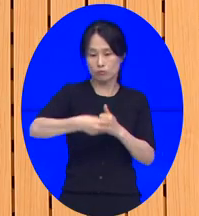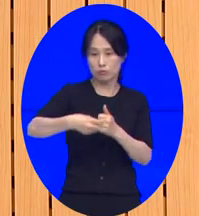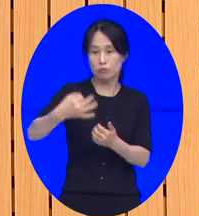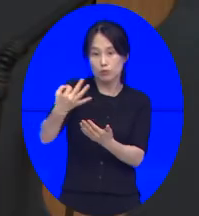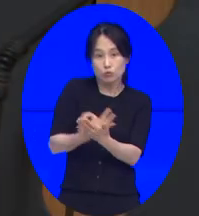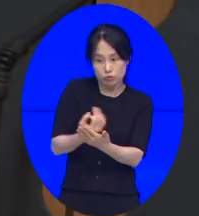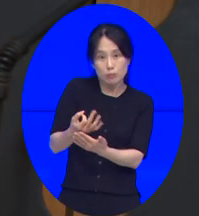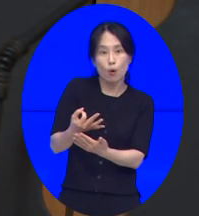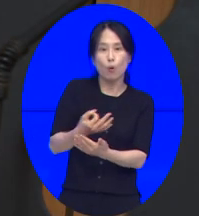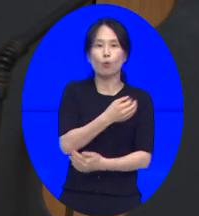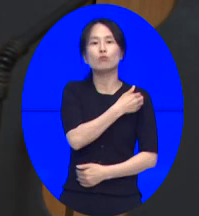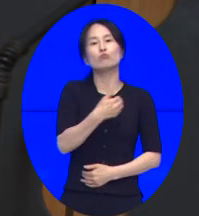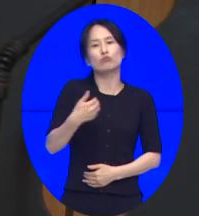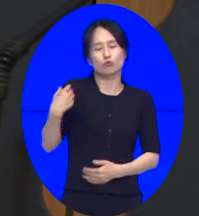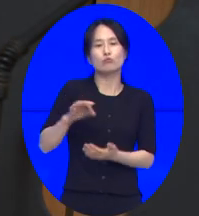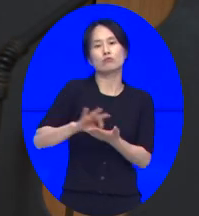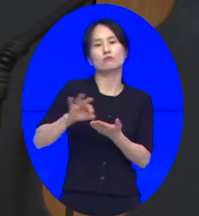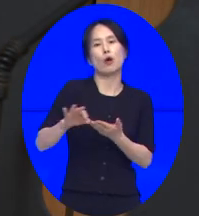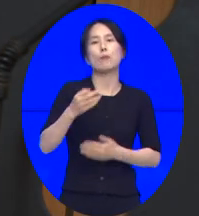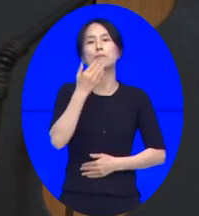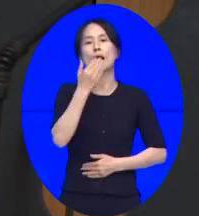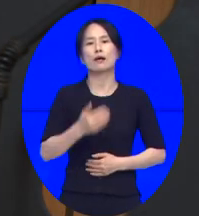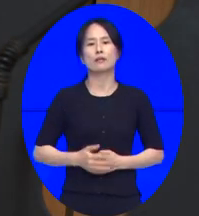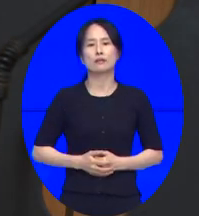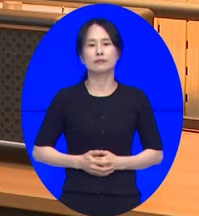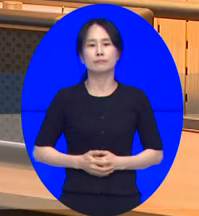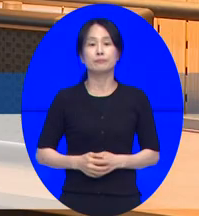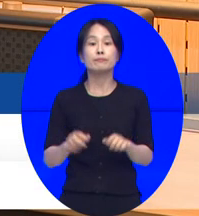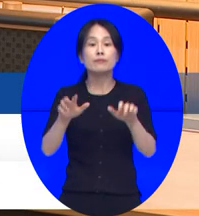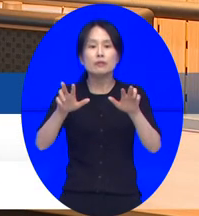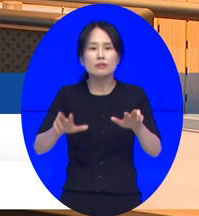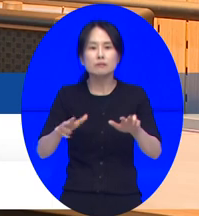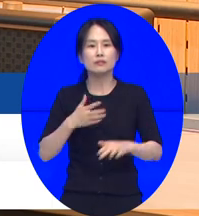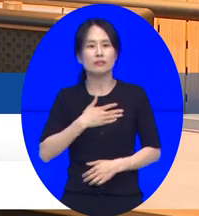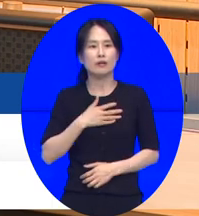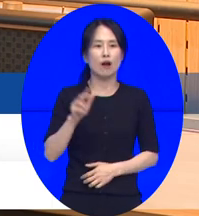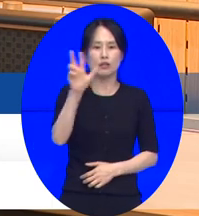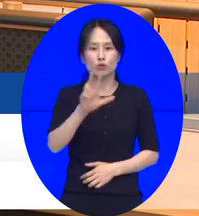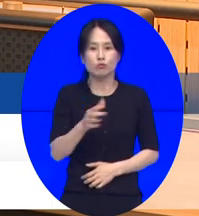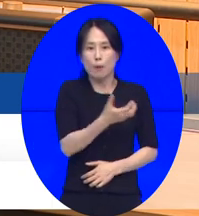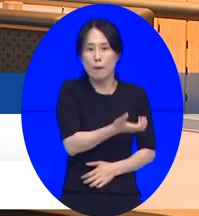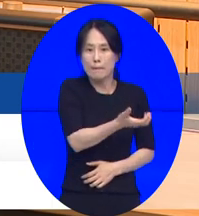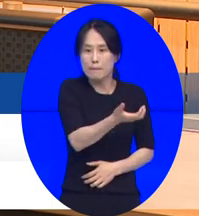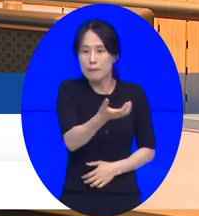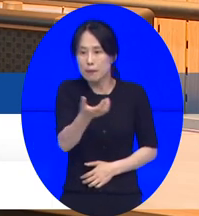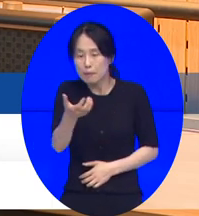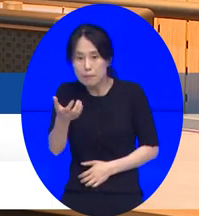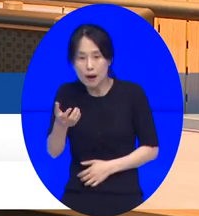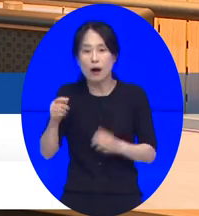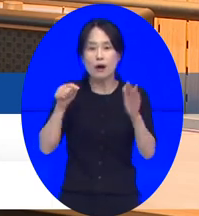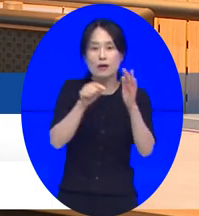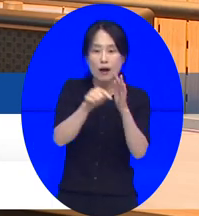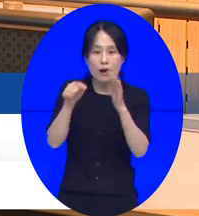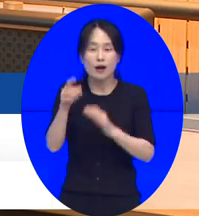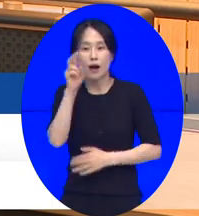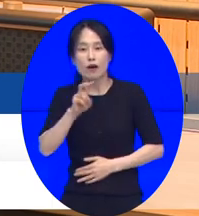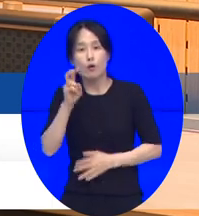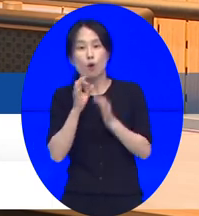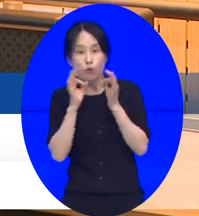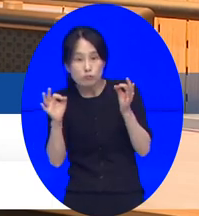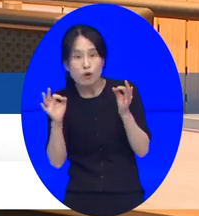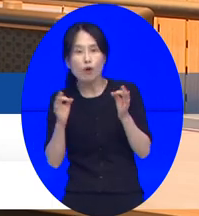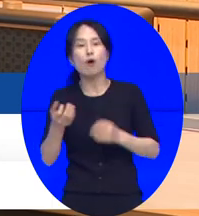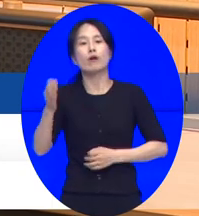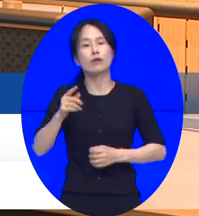수입만으로도 뮤지션의 길을 맘 놓고 걷습니다. 지금은 제가 전국을 돌아다니면서 관객들을 찾아가고